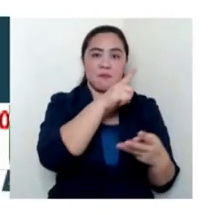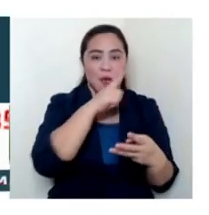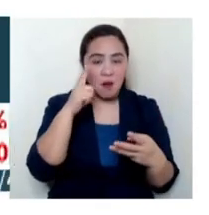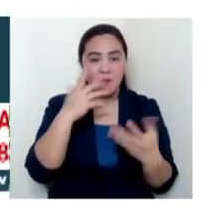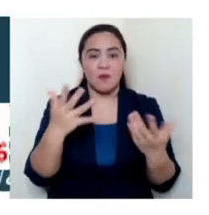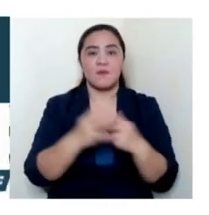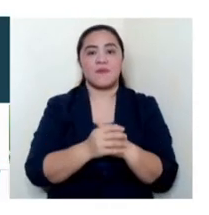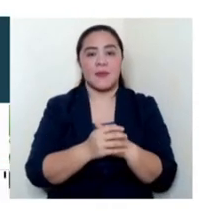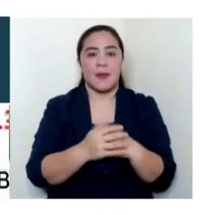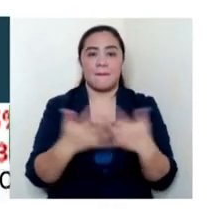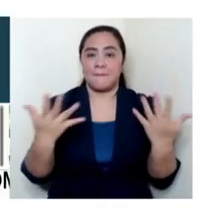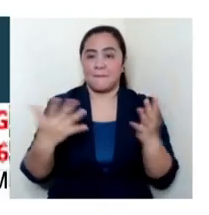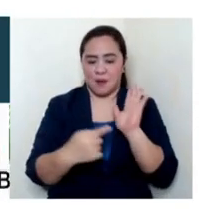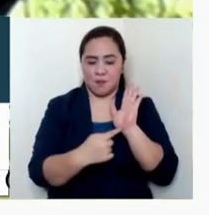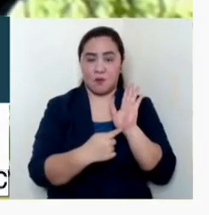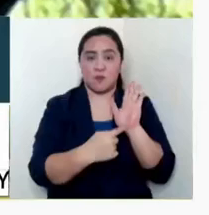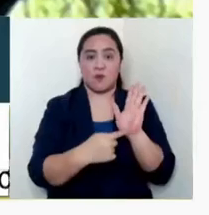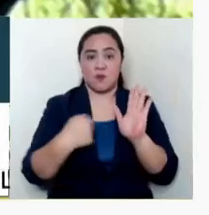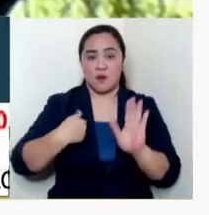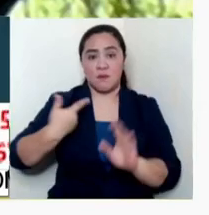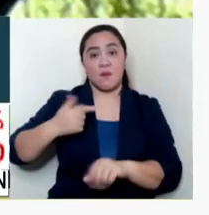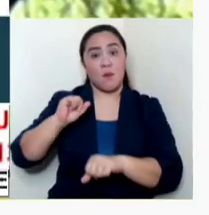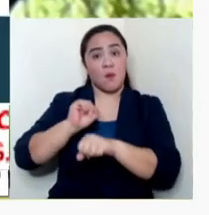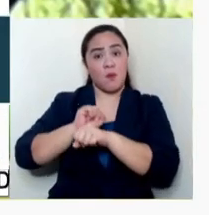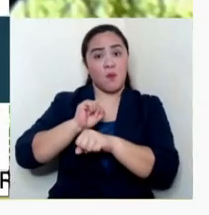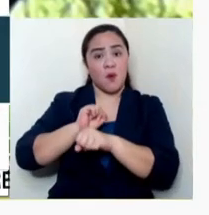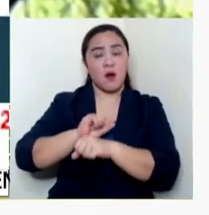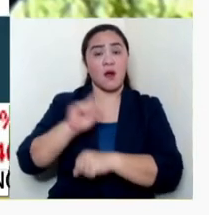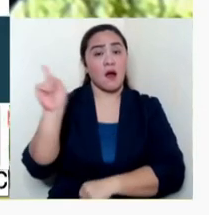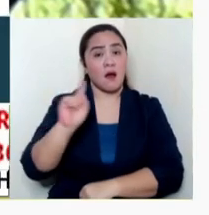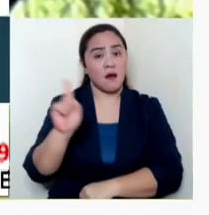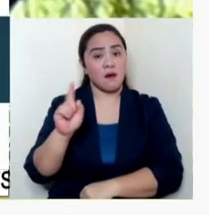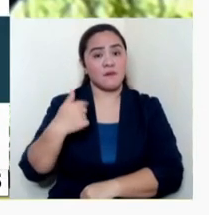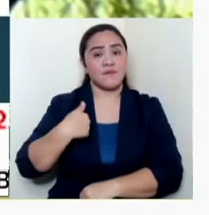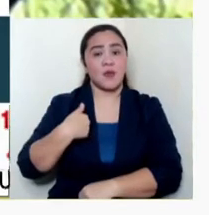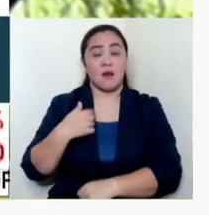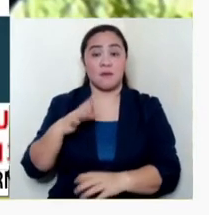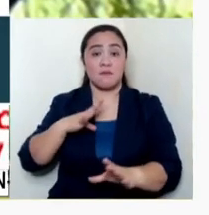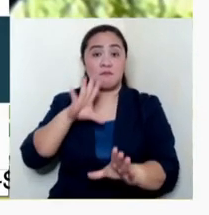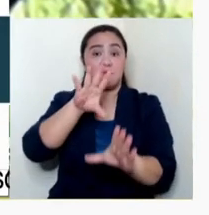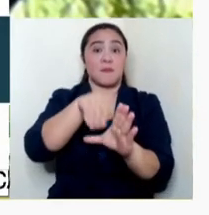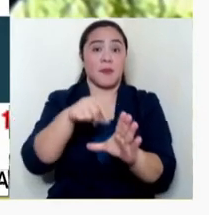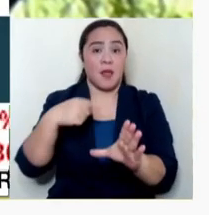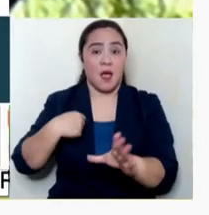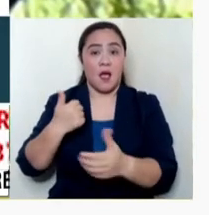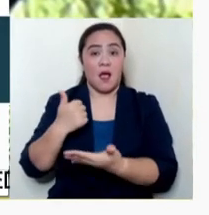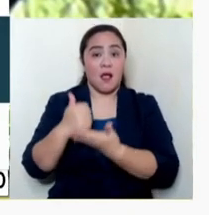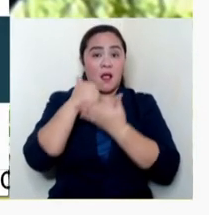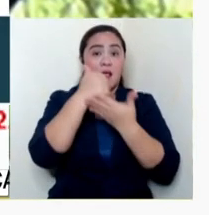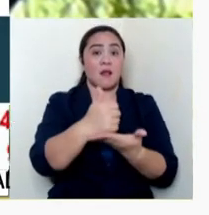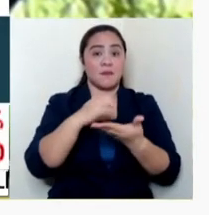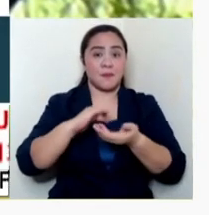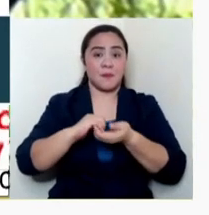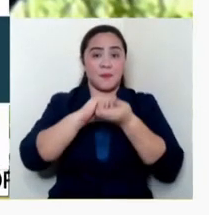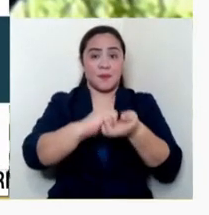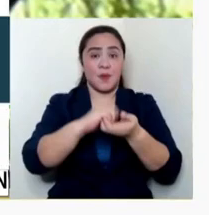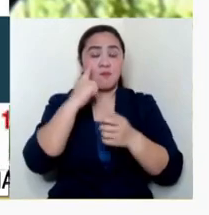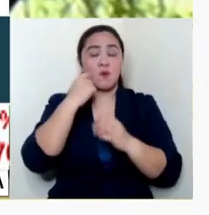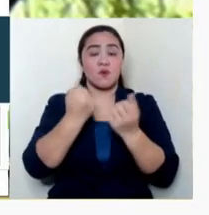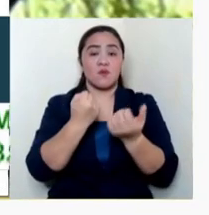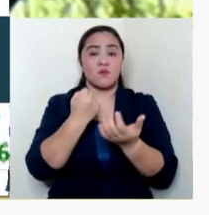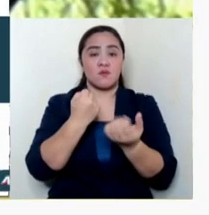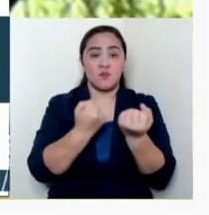Pagpapatunay siguro, Carmina, na sa trabaho namin, nakita nilang makakatulong ako, sino man ang manalo sa kanila sa darating na